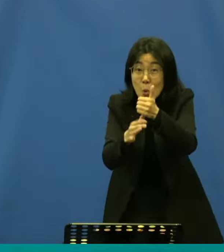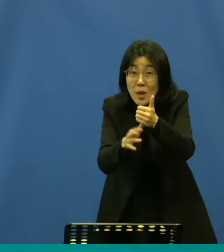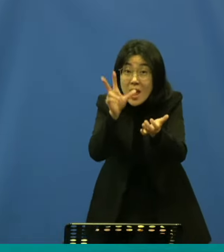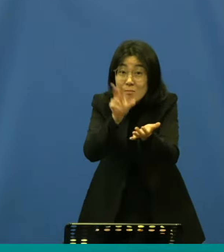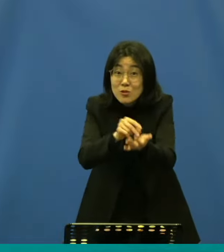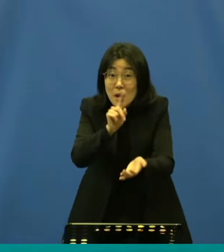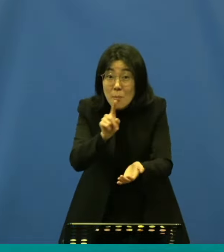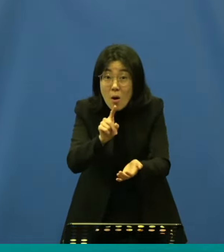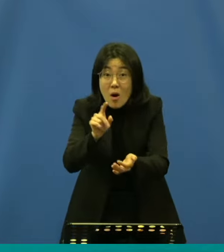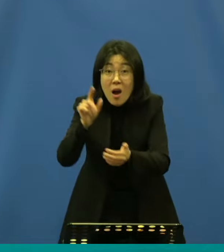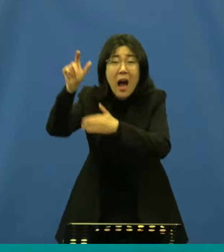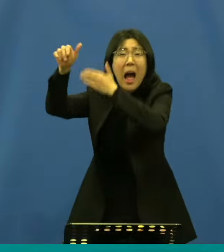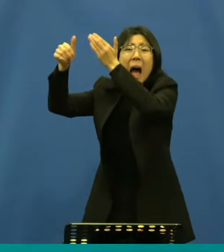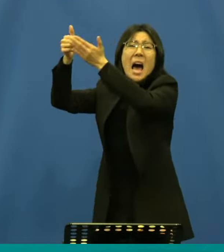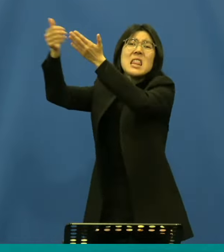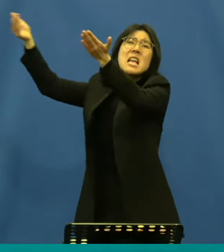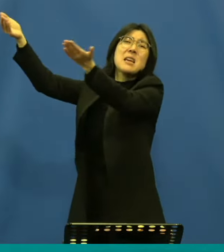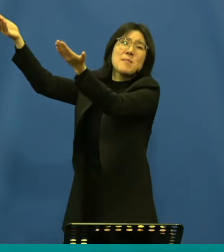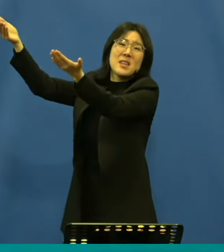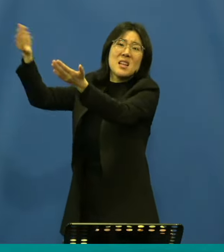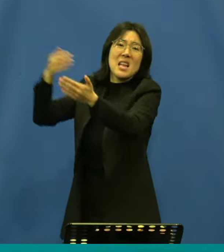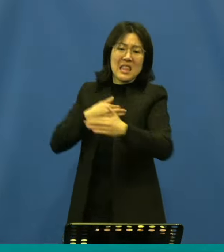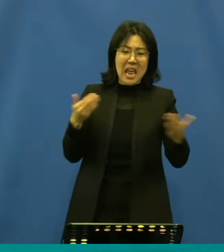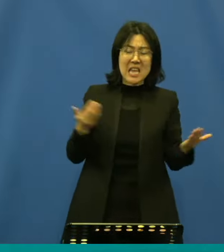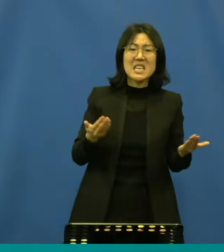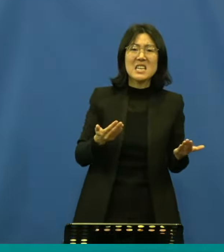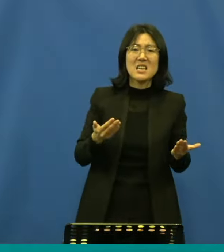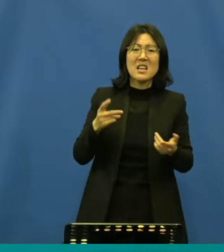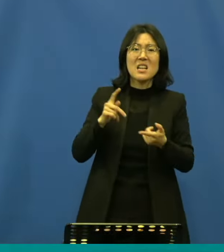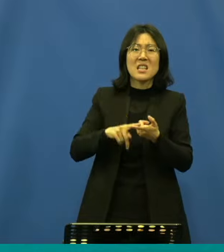그는 사실 하나님의 일에는 별로 관심이 없습니다.